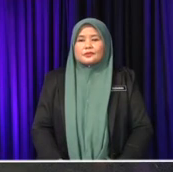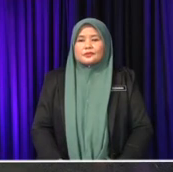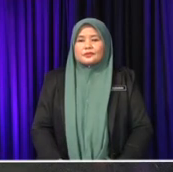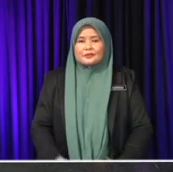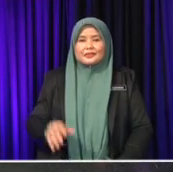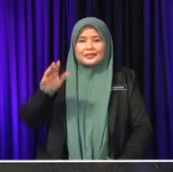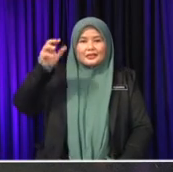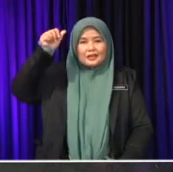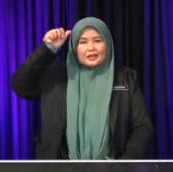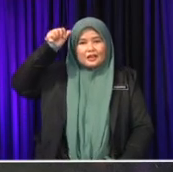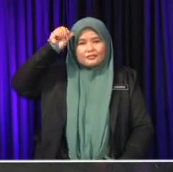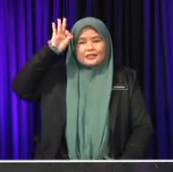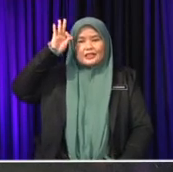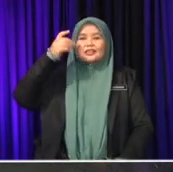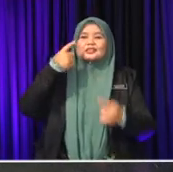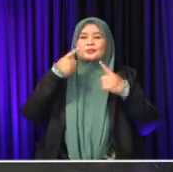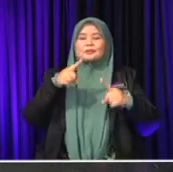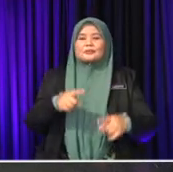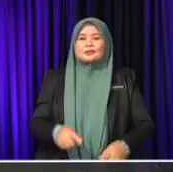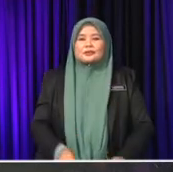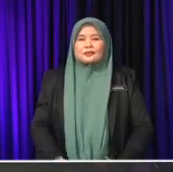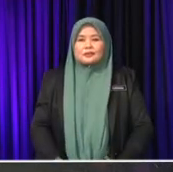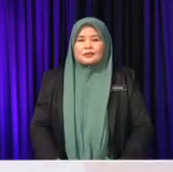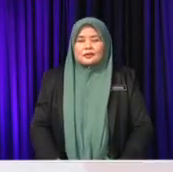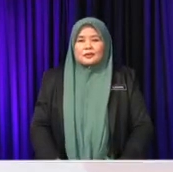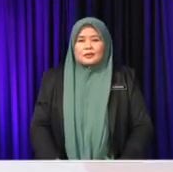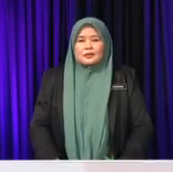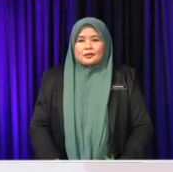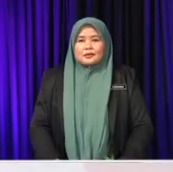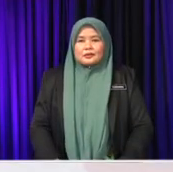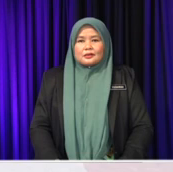Terima kasih Afnan dengan jawaban anda